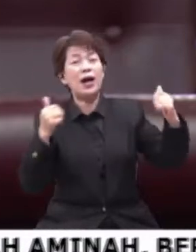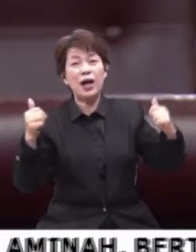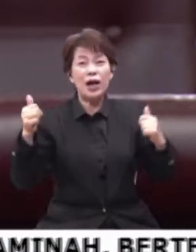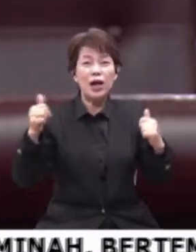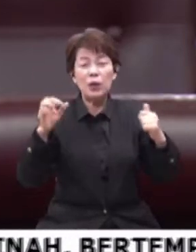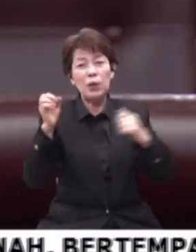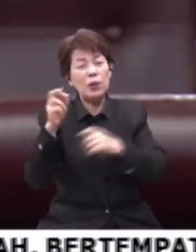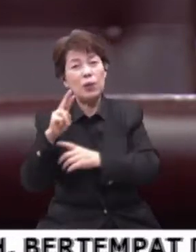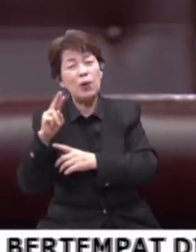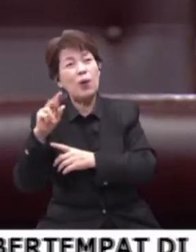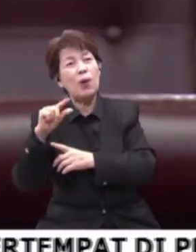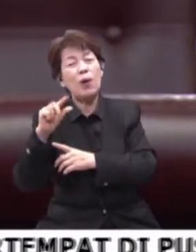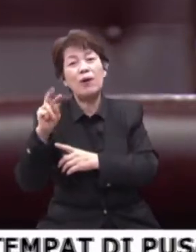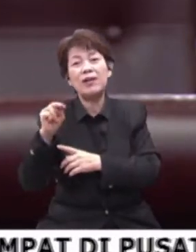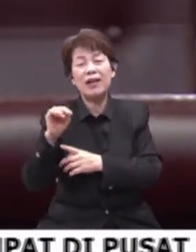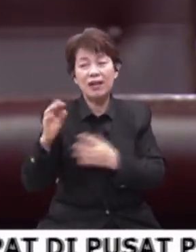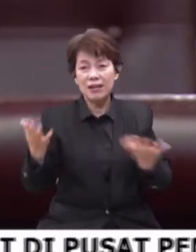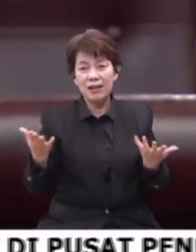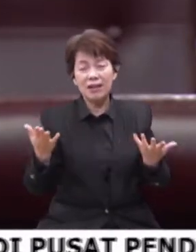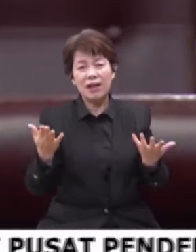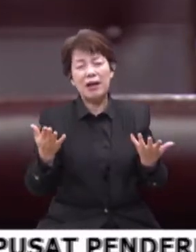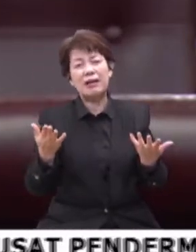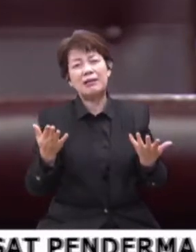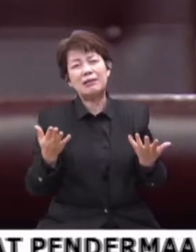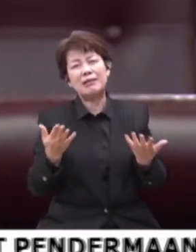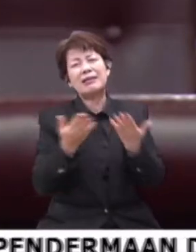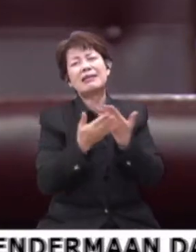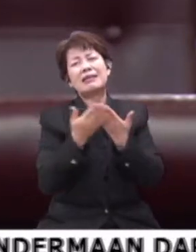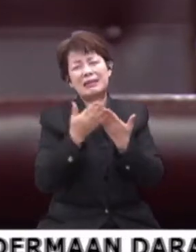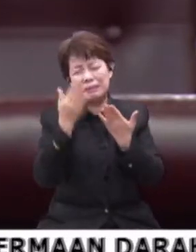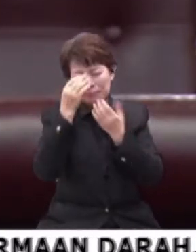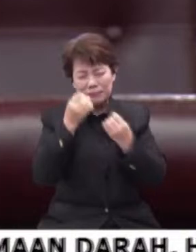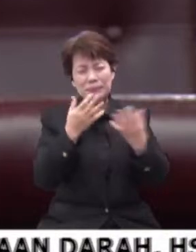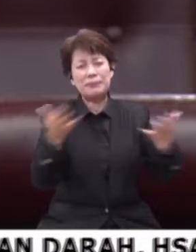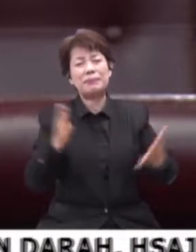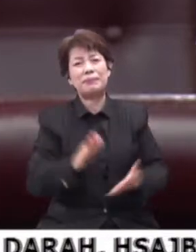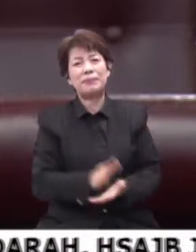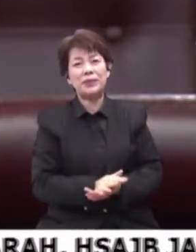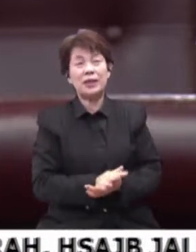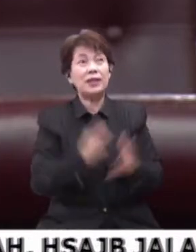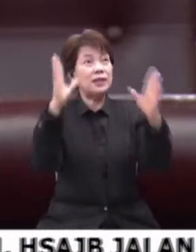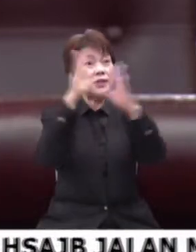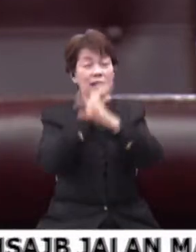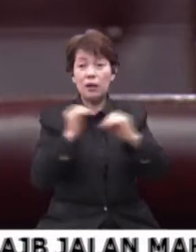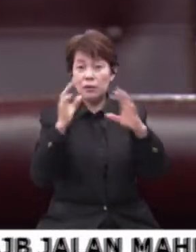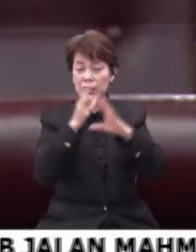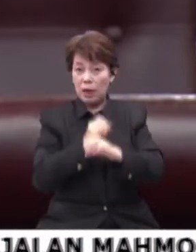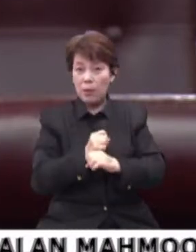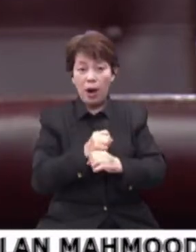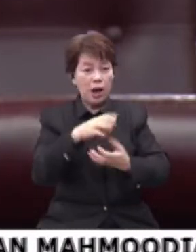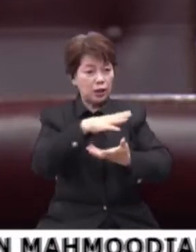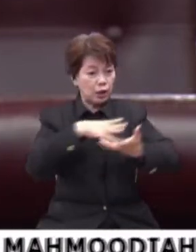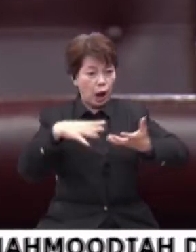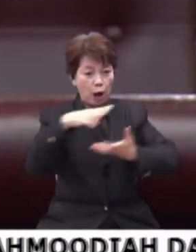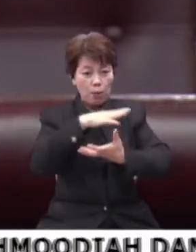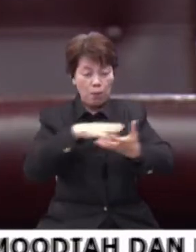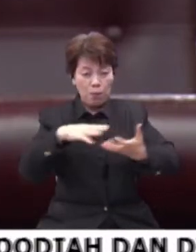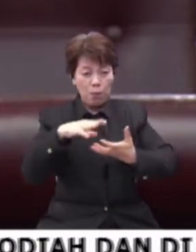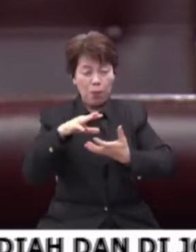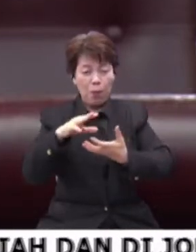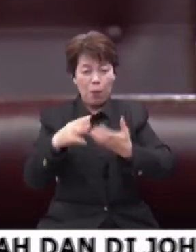kita sedang buat misalnya di Serawak dibuat campuran tai ayam tai kambing